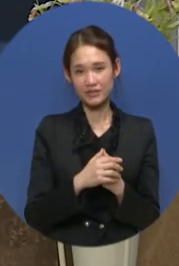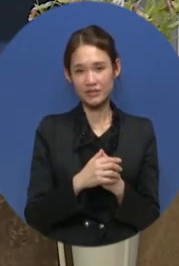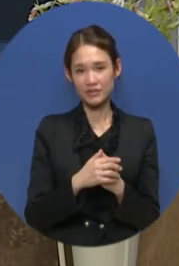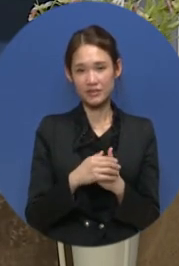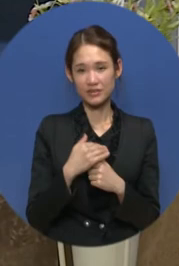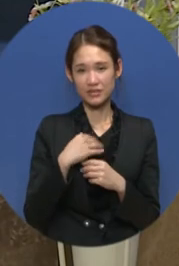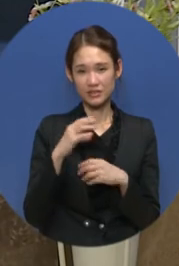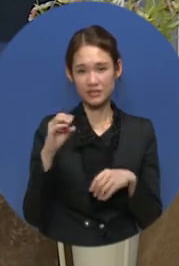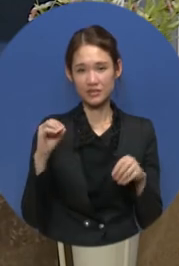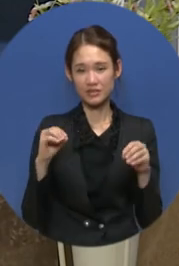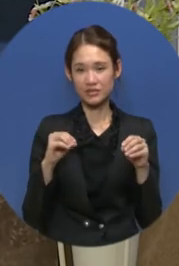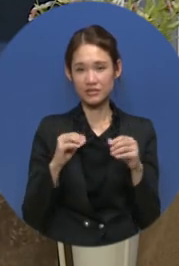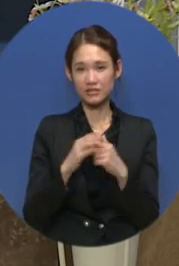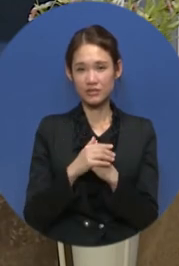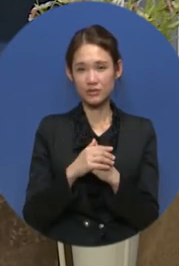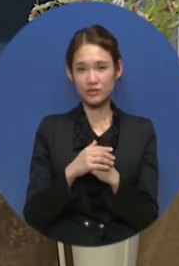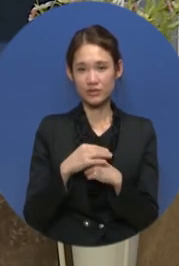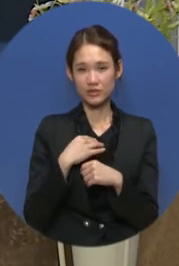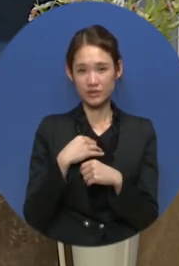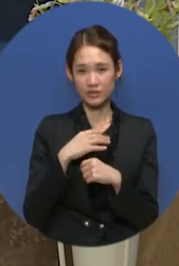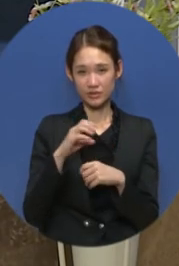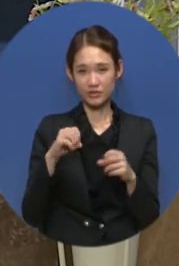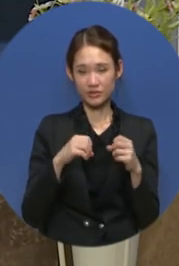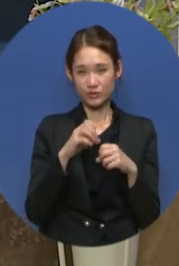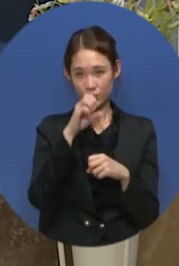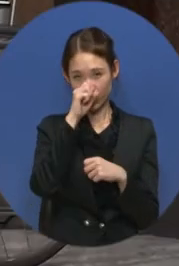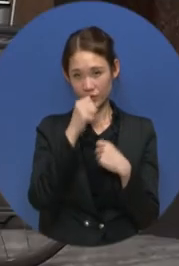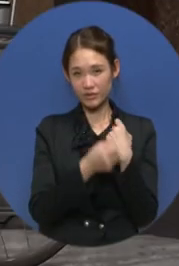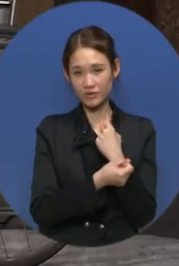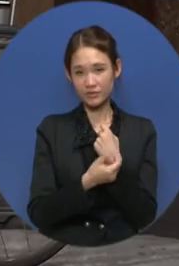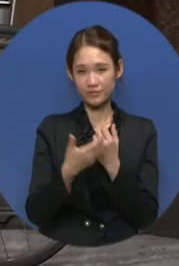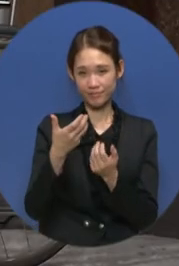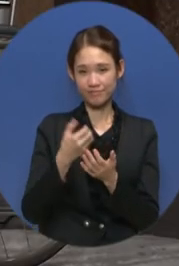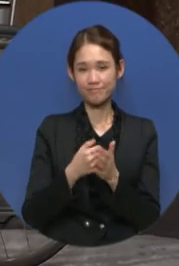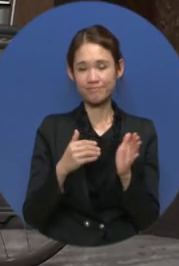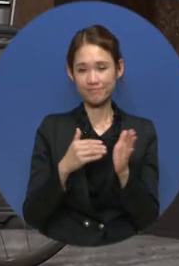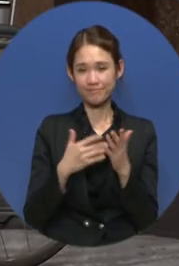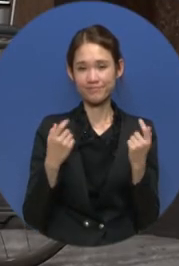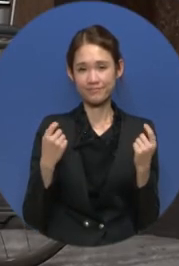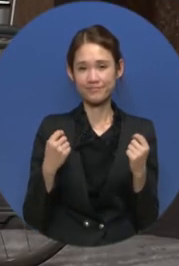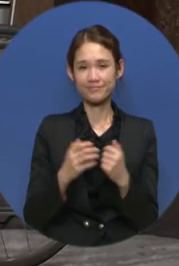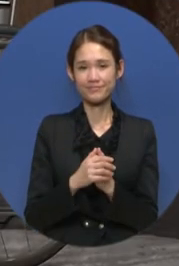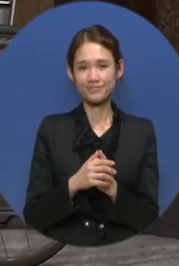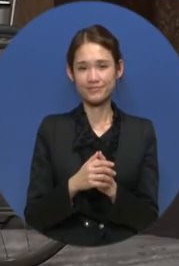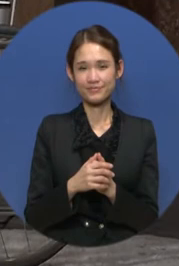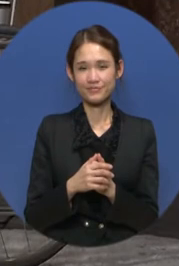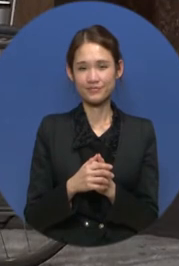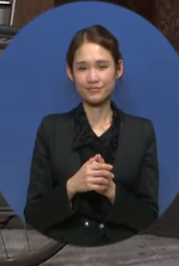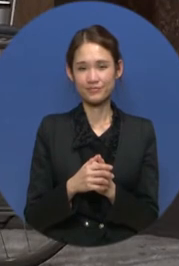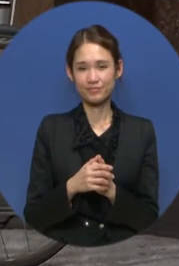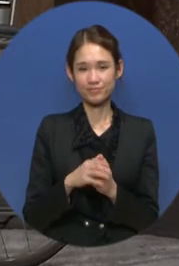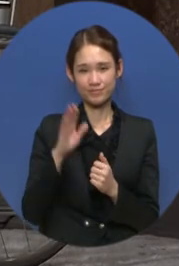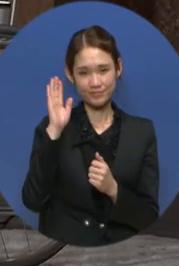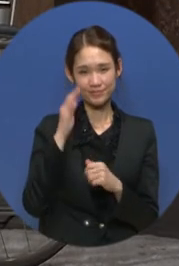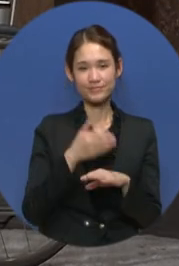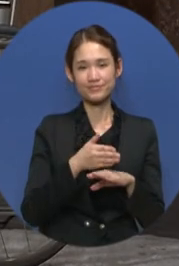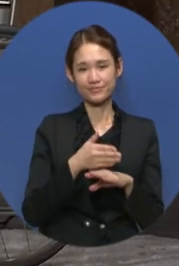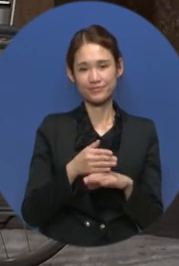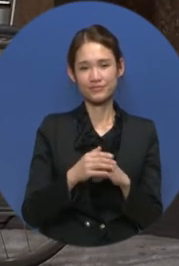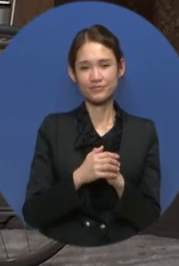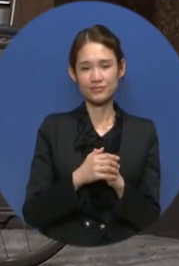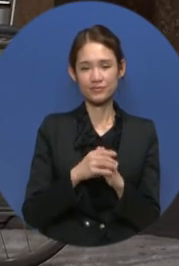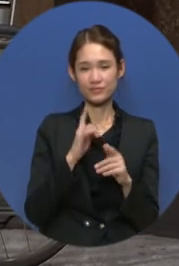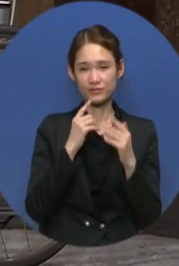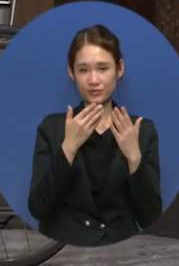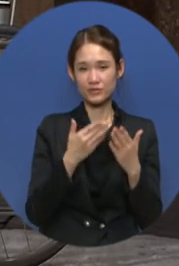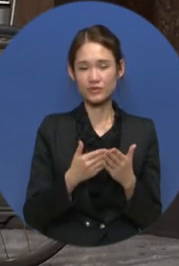네. 그래서 굉장히 제가 오히려 좋은 영향을 좀 받는 것 같습니다. 아이고, 대화를 하면서. 그래, 아이, 감사합니다. 네.